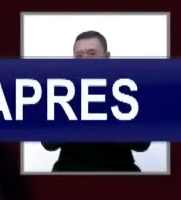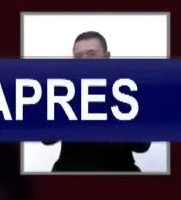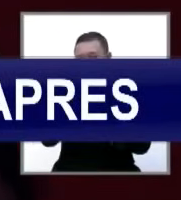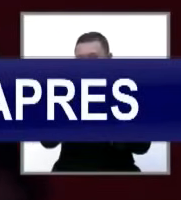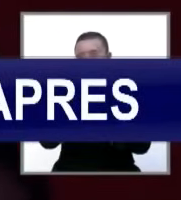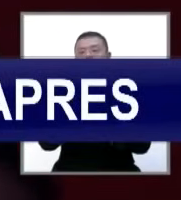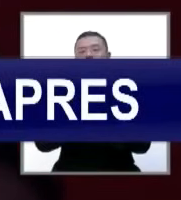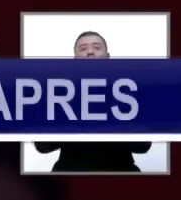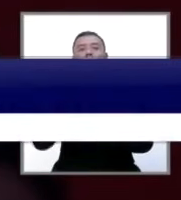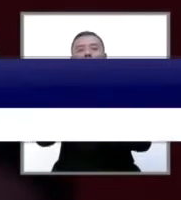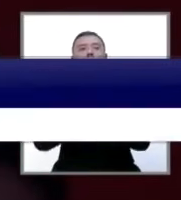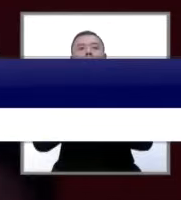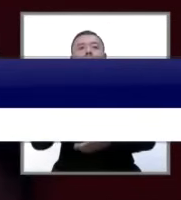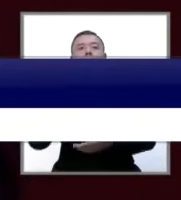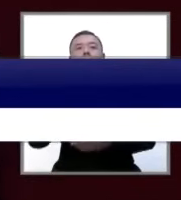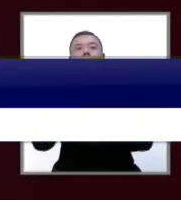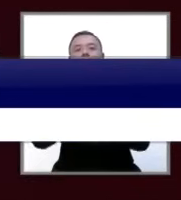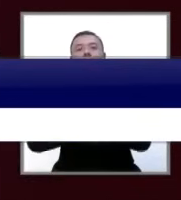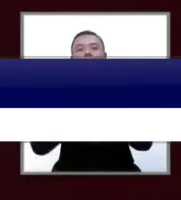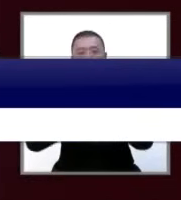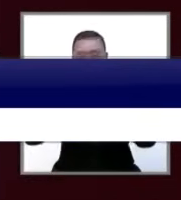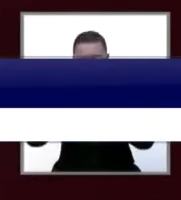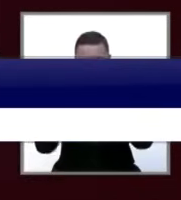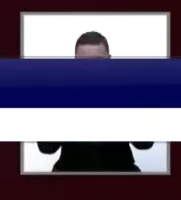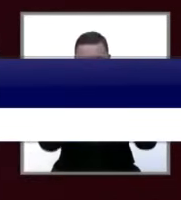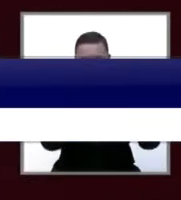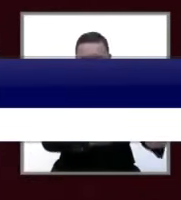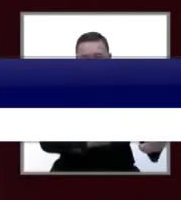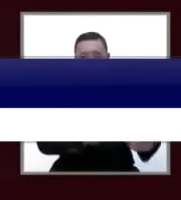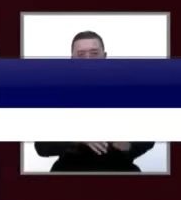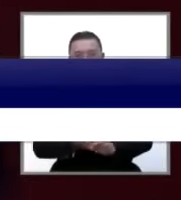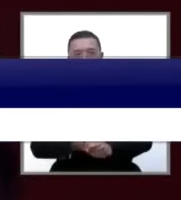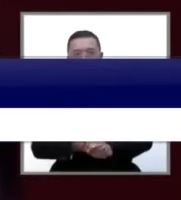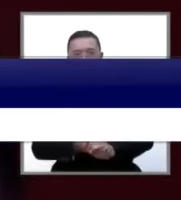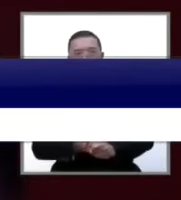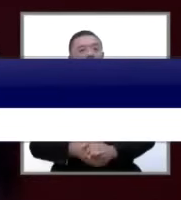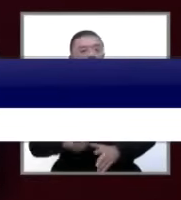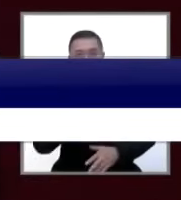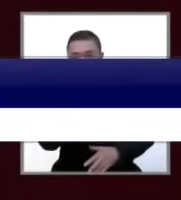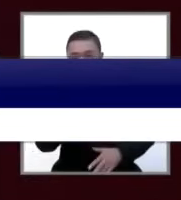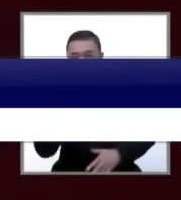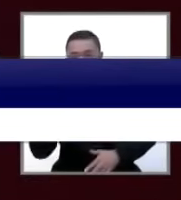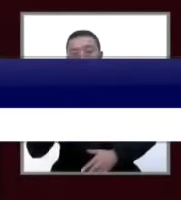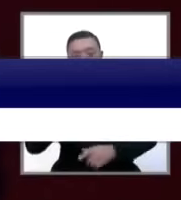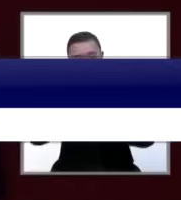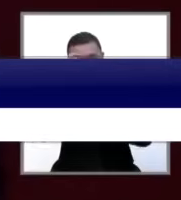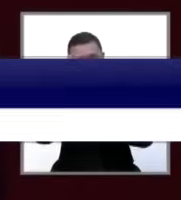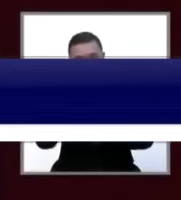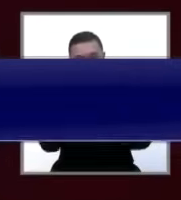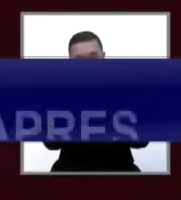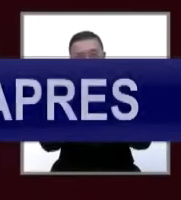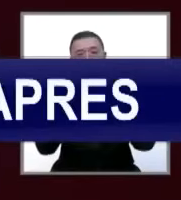sedikit yang penting ini bukan catatan Mahkamah Konstitusi hadirin hadir sekalian yang saya